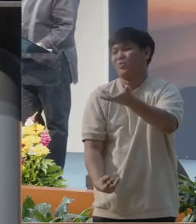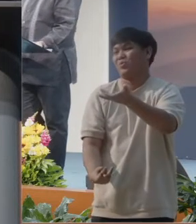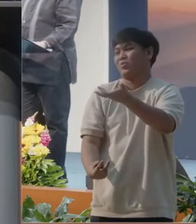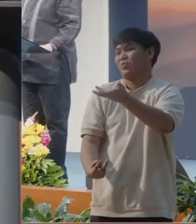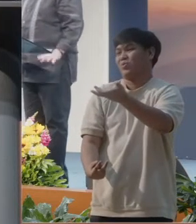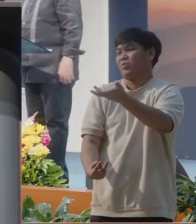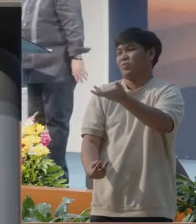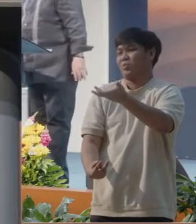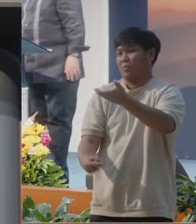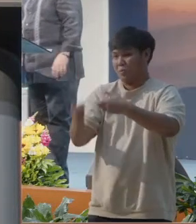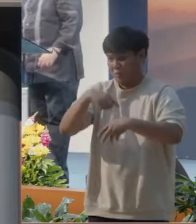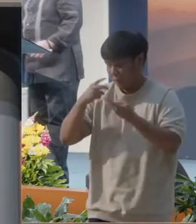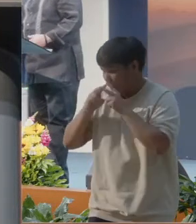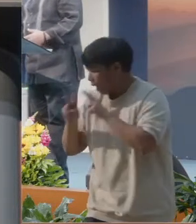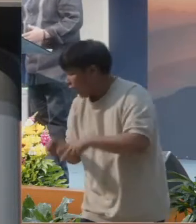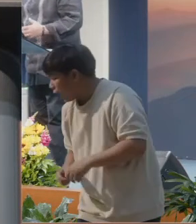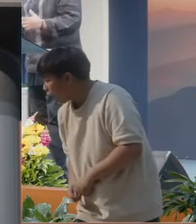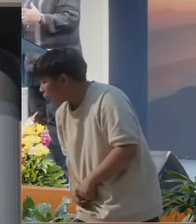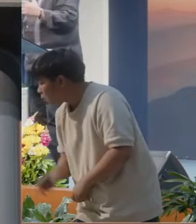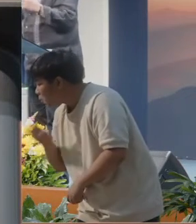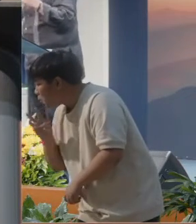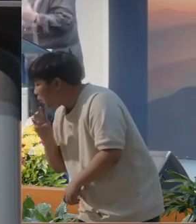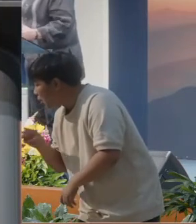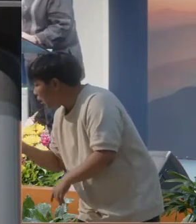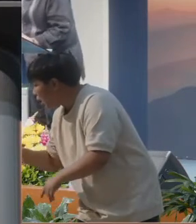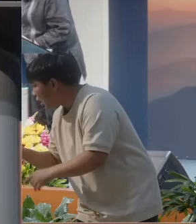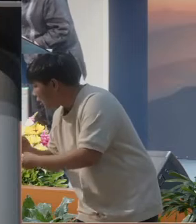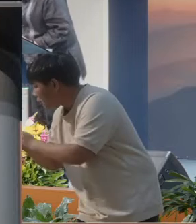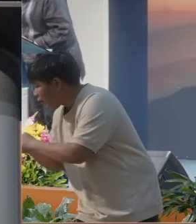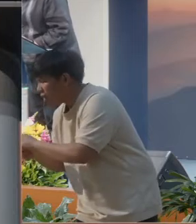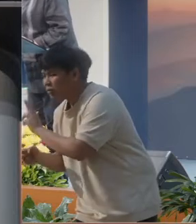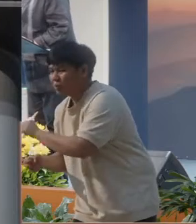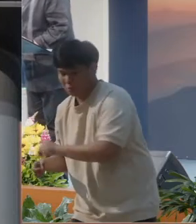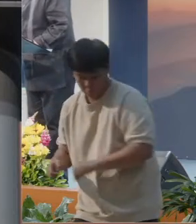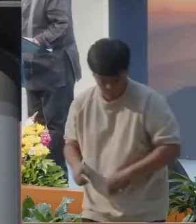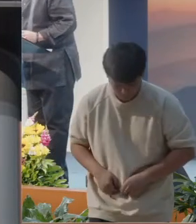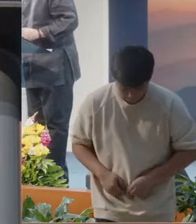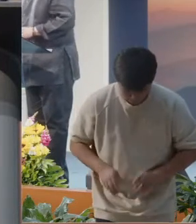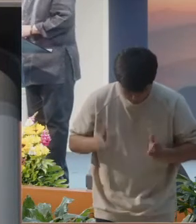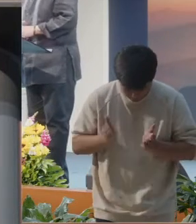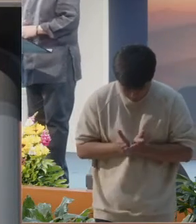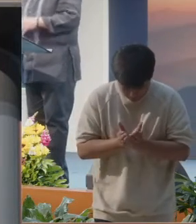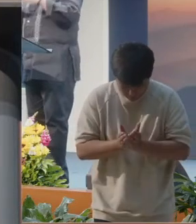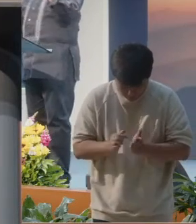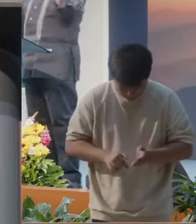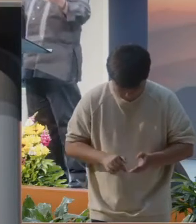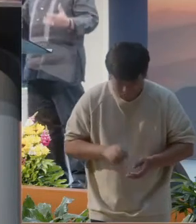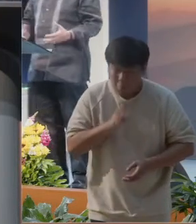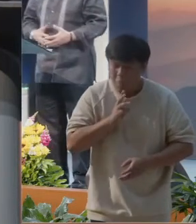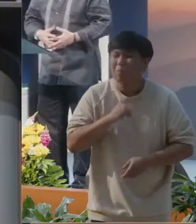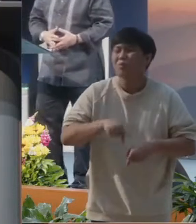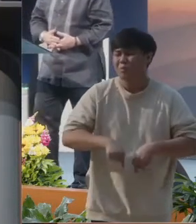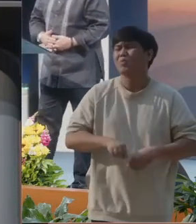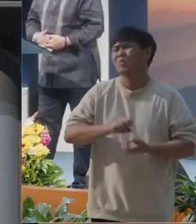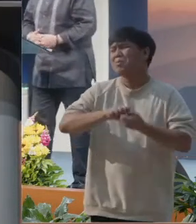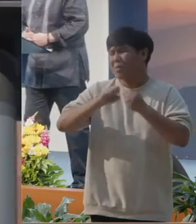Kaya nga po napakahalaga ng pag-amin ni Akan. Umamin po si